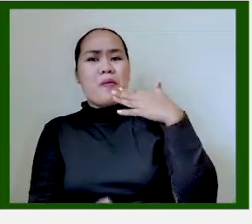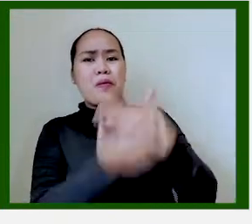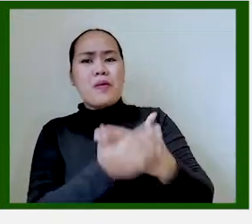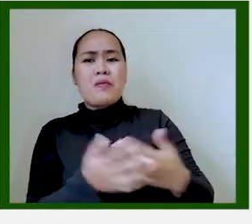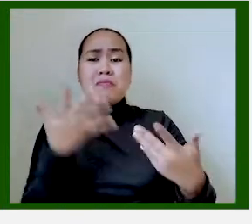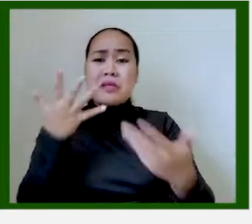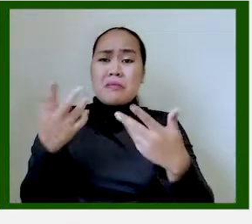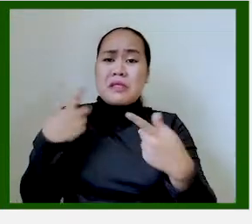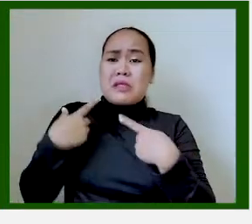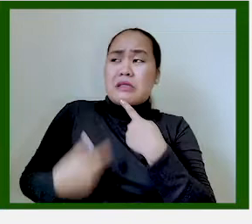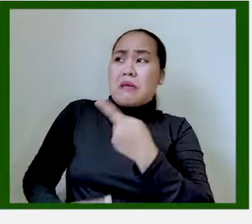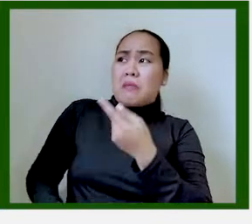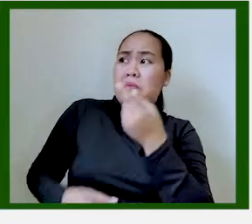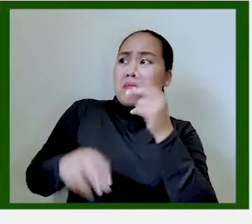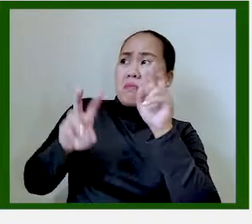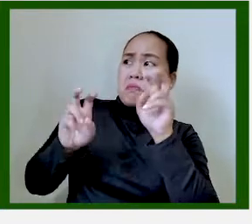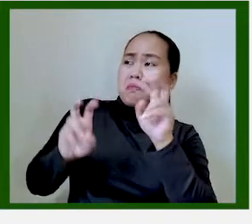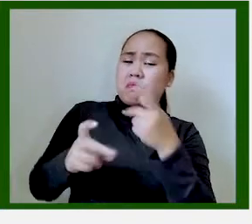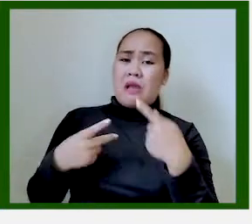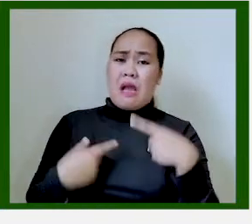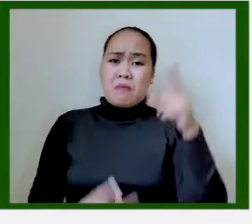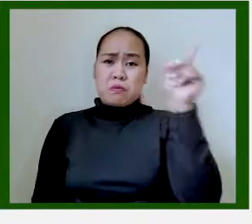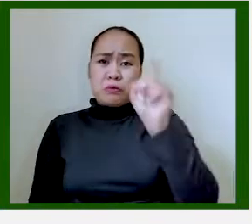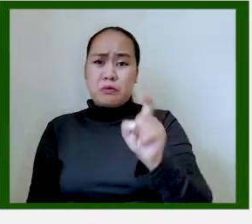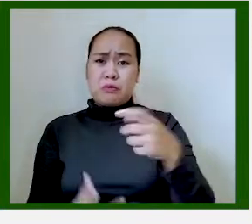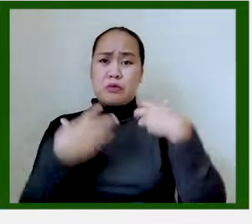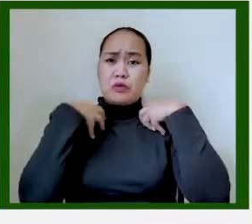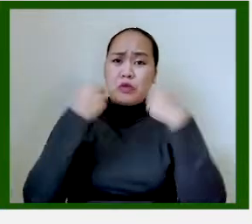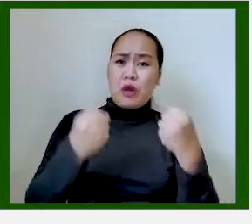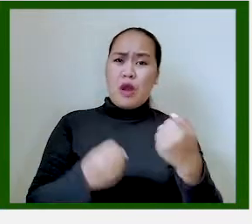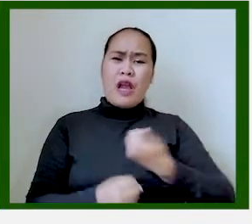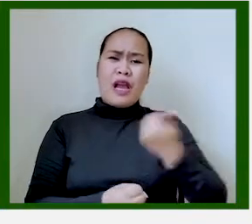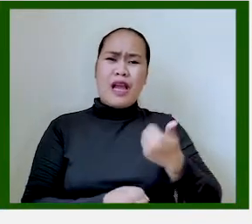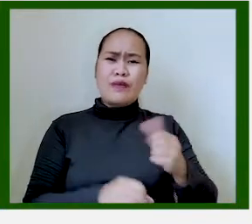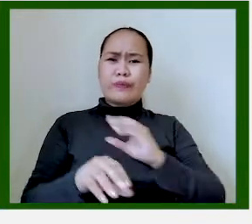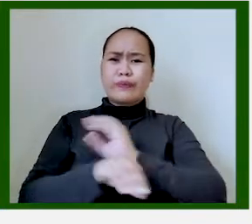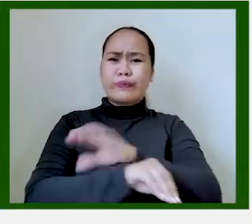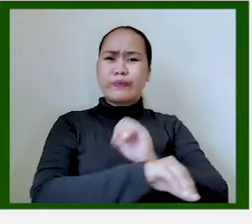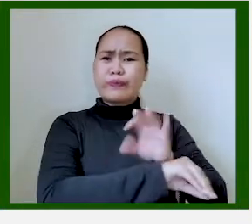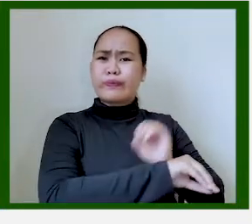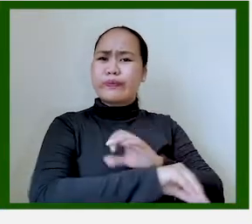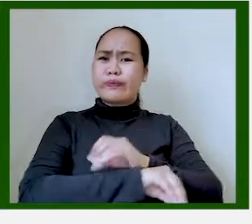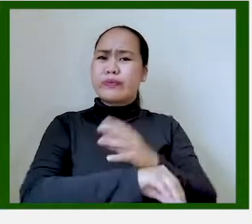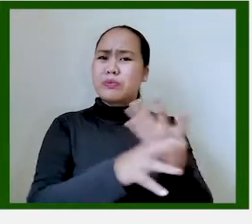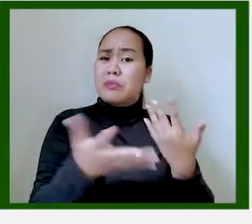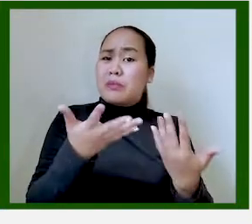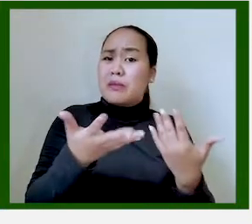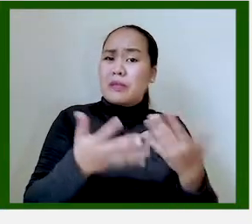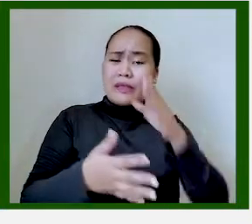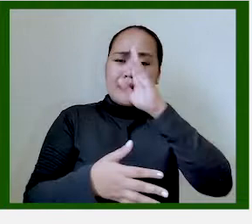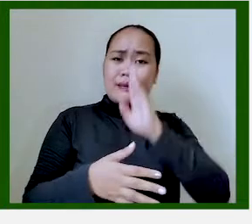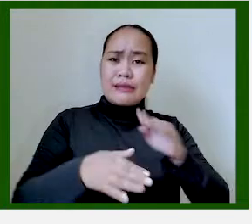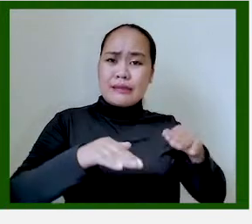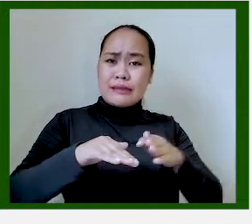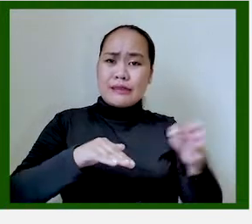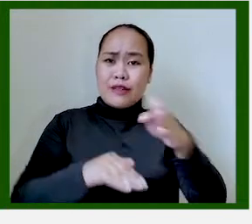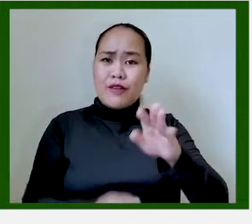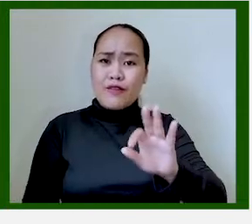kidlat daw kasi lakas daw ng kidlat, 'di ba? Merong iba sinasabi din baka fault line, no.